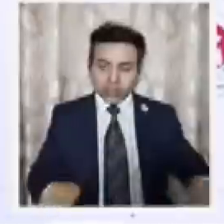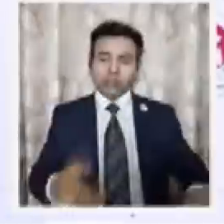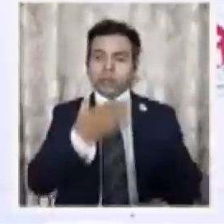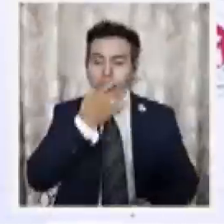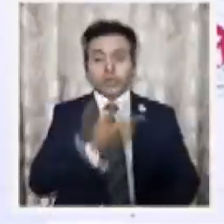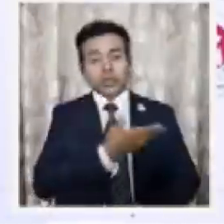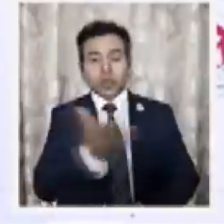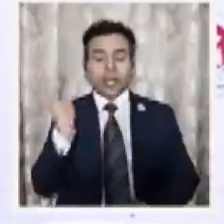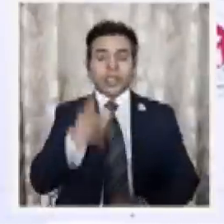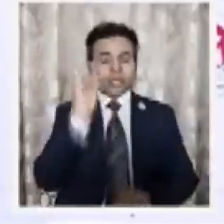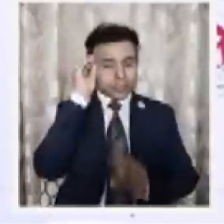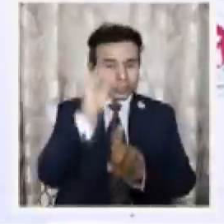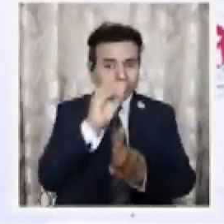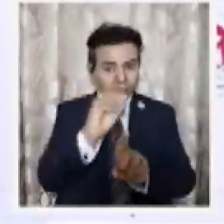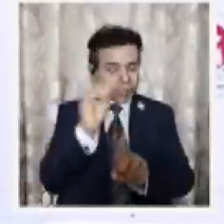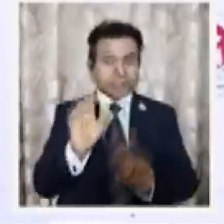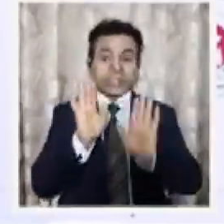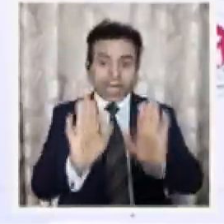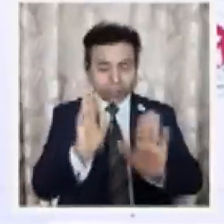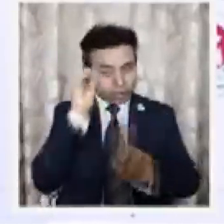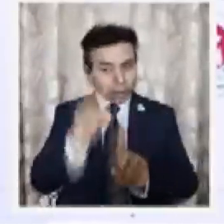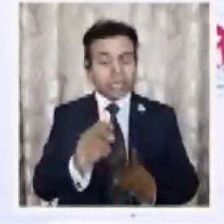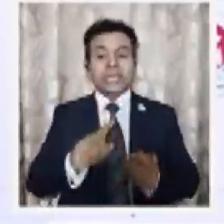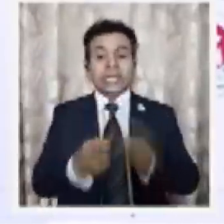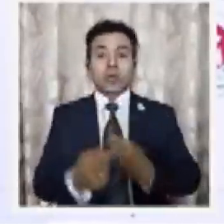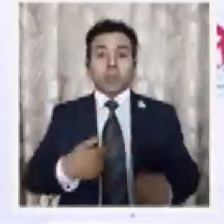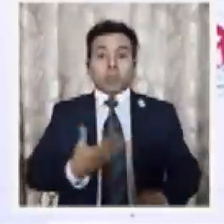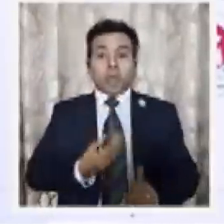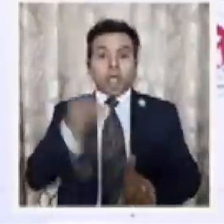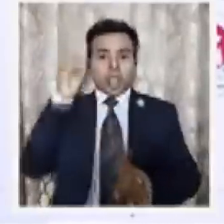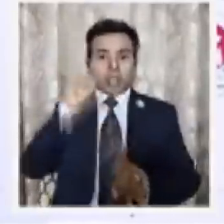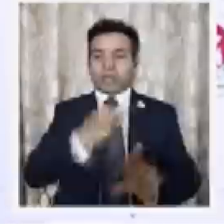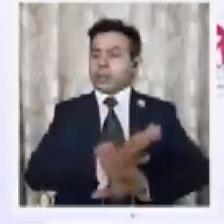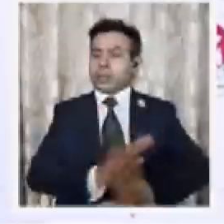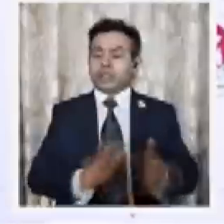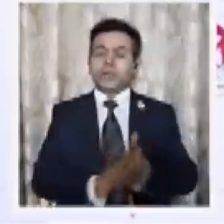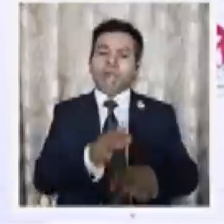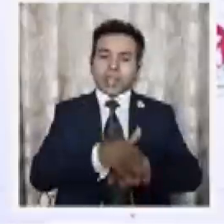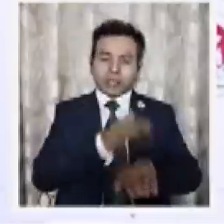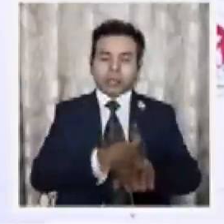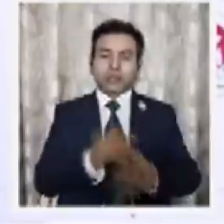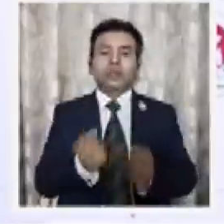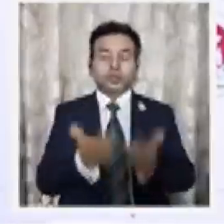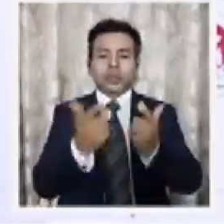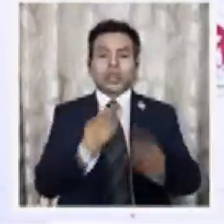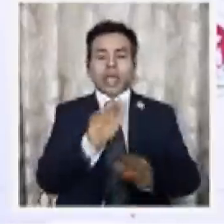প্রত্যেকের ক্ষেত্রে আতঙ্কিত না হওয়া, আতঙ্কিত না হয়ে আমরা নিয়ম মানি, স্বাস্থ্যবিধি মেনে চলি